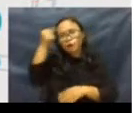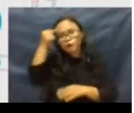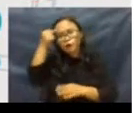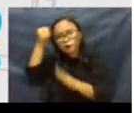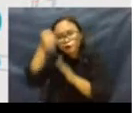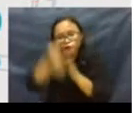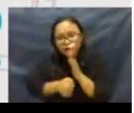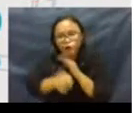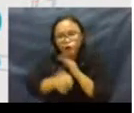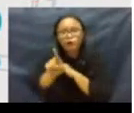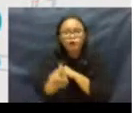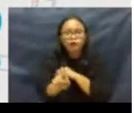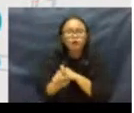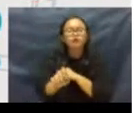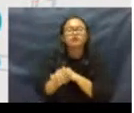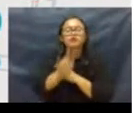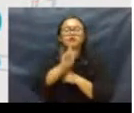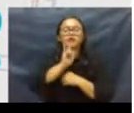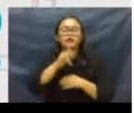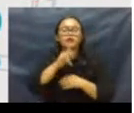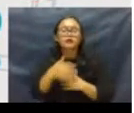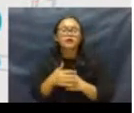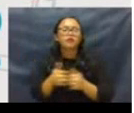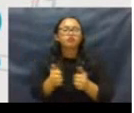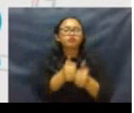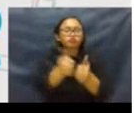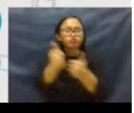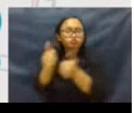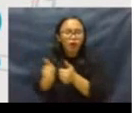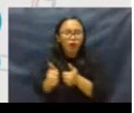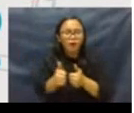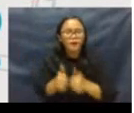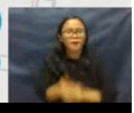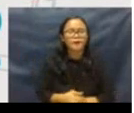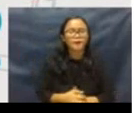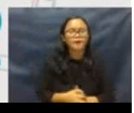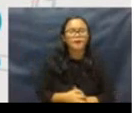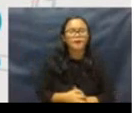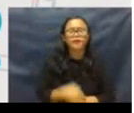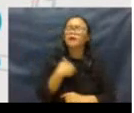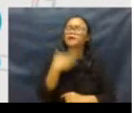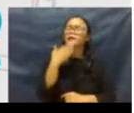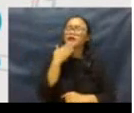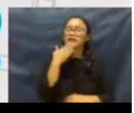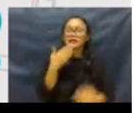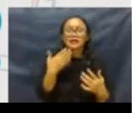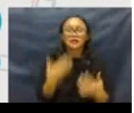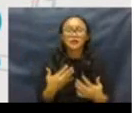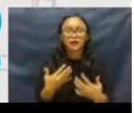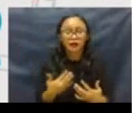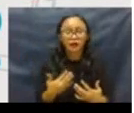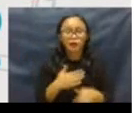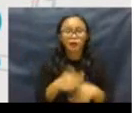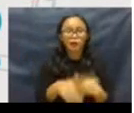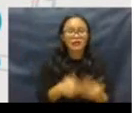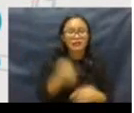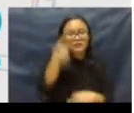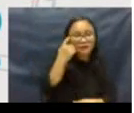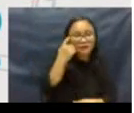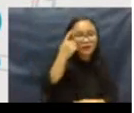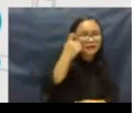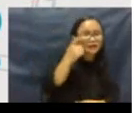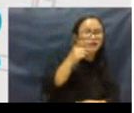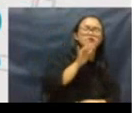dengan metode hot yang harus kita ajarkan. Nah, saya biasanya kalau metode mengajar itu sama saja dengan hal yang umum